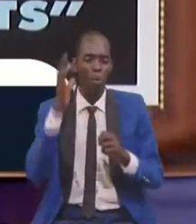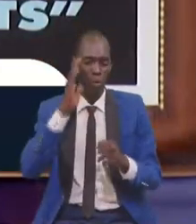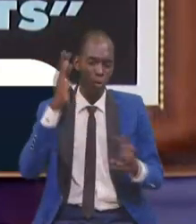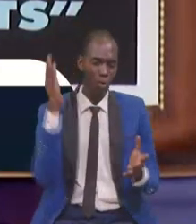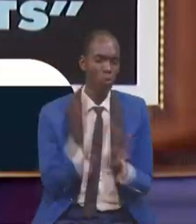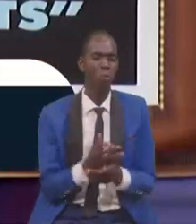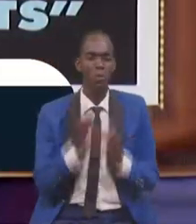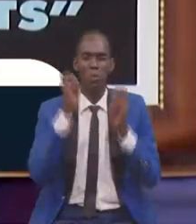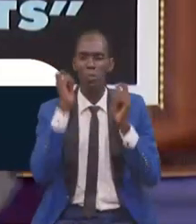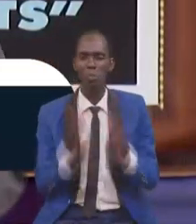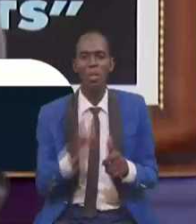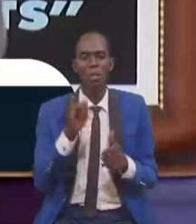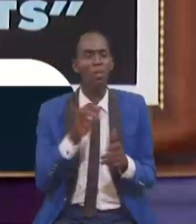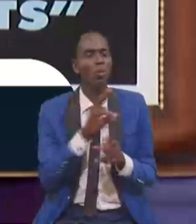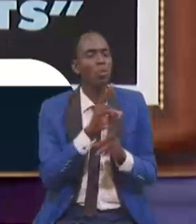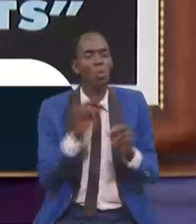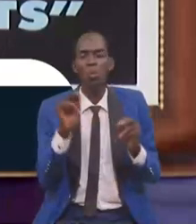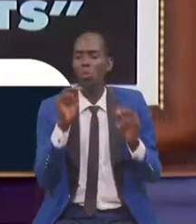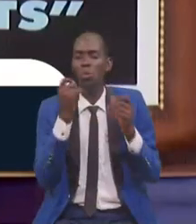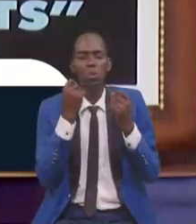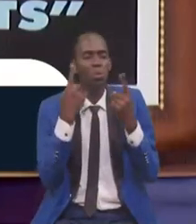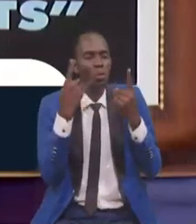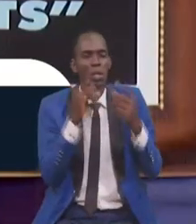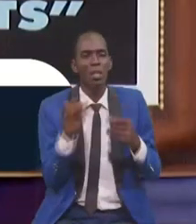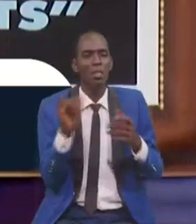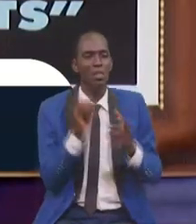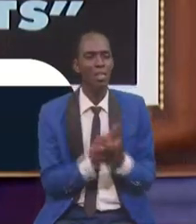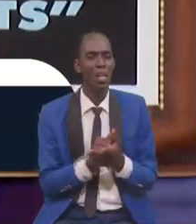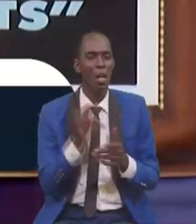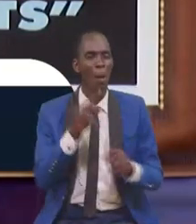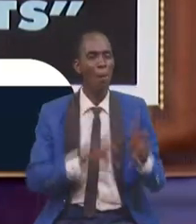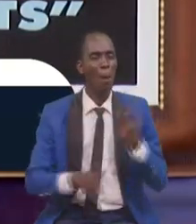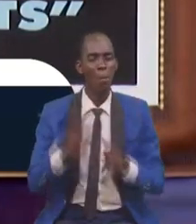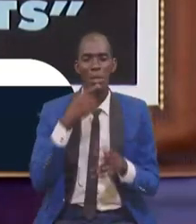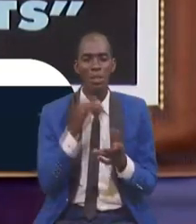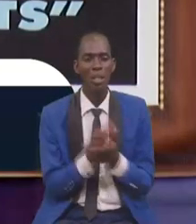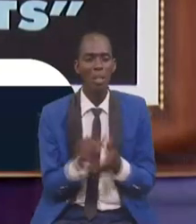réglé instantanément. Ce n'est pas surprenant que les gens aient dit,